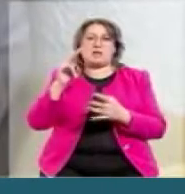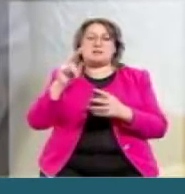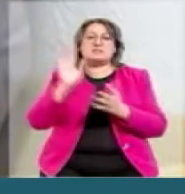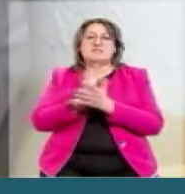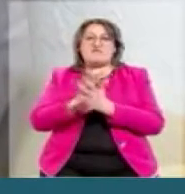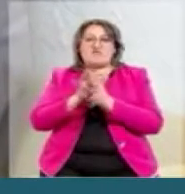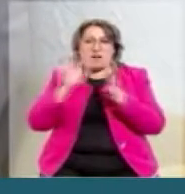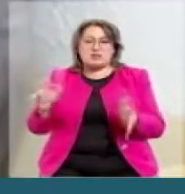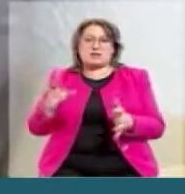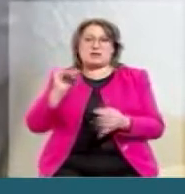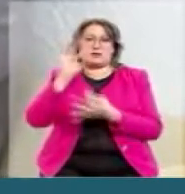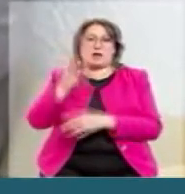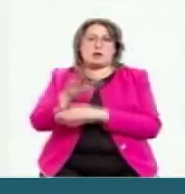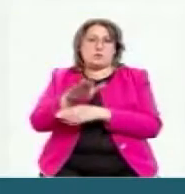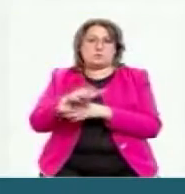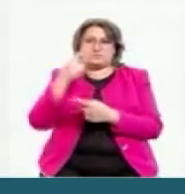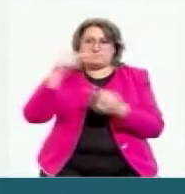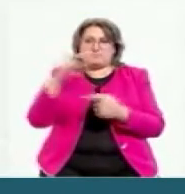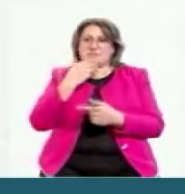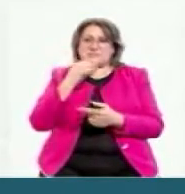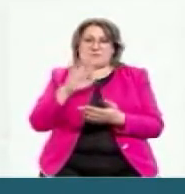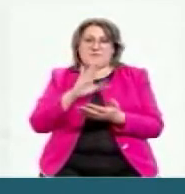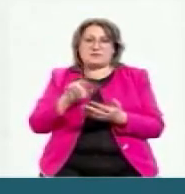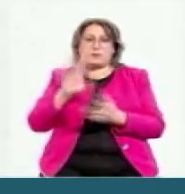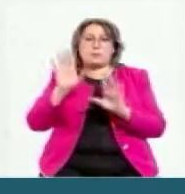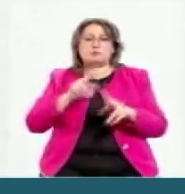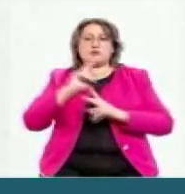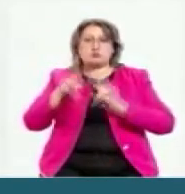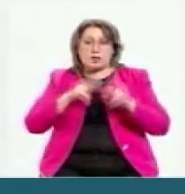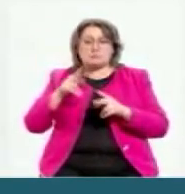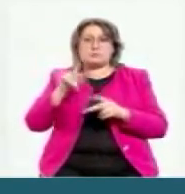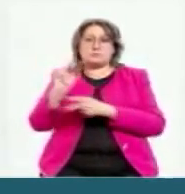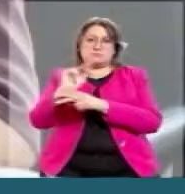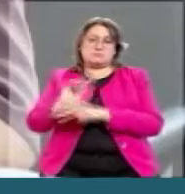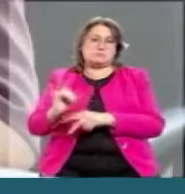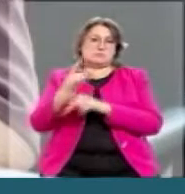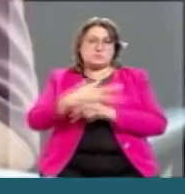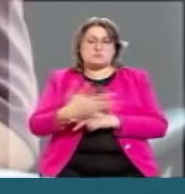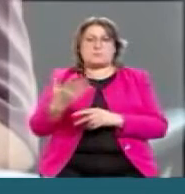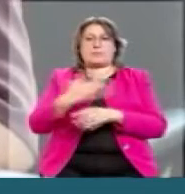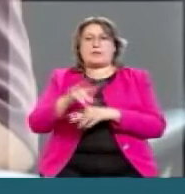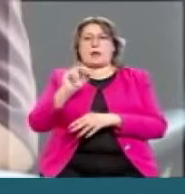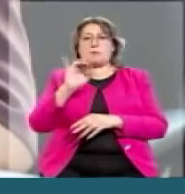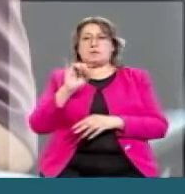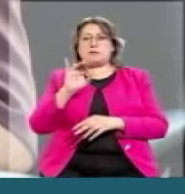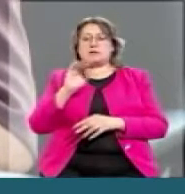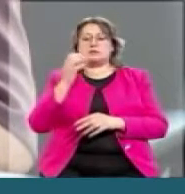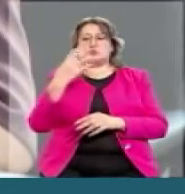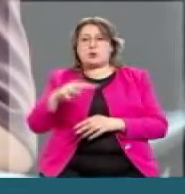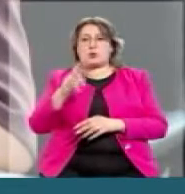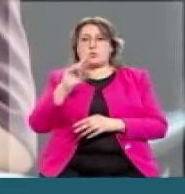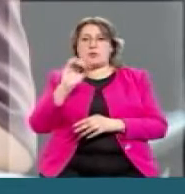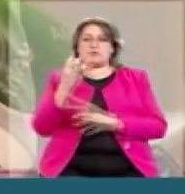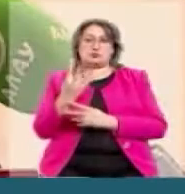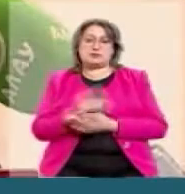несанкционированные свалки и бесхозные киоски. Специалисты после жалоб жителей города демонтировали их на улице Кубандыбатыра 40 и Кубиева